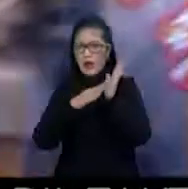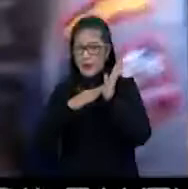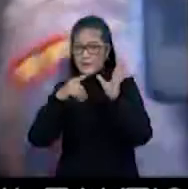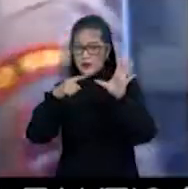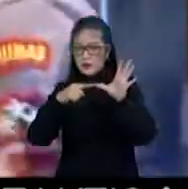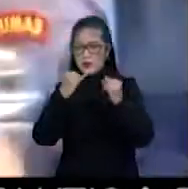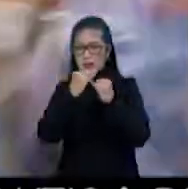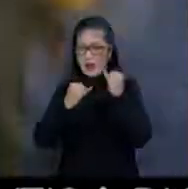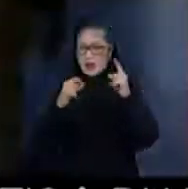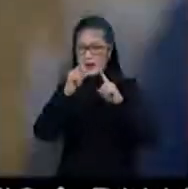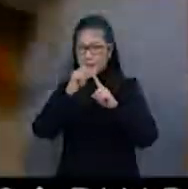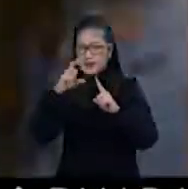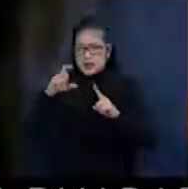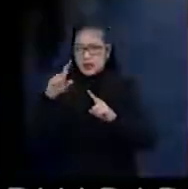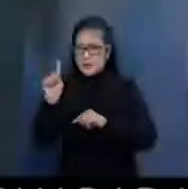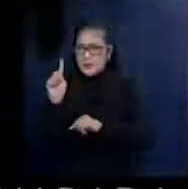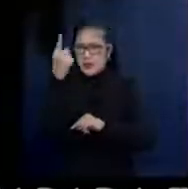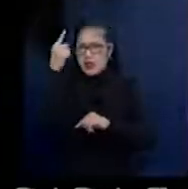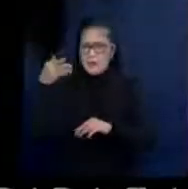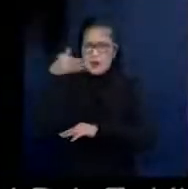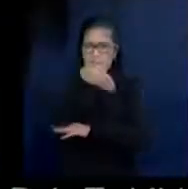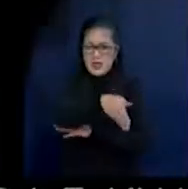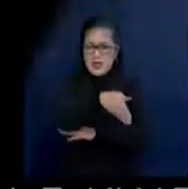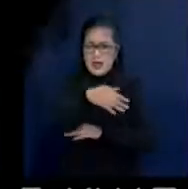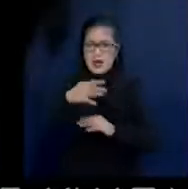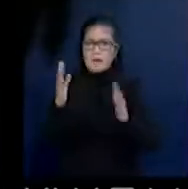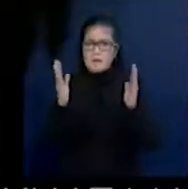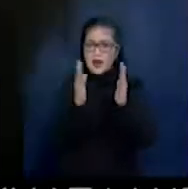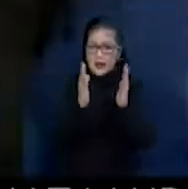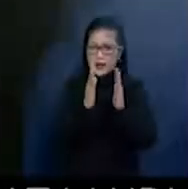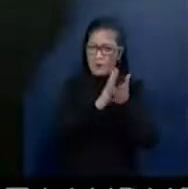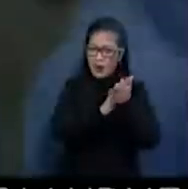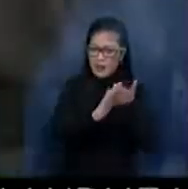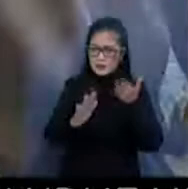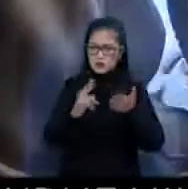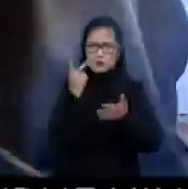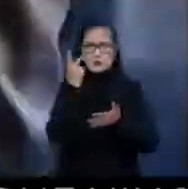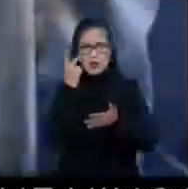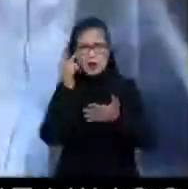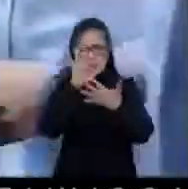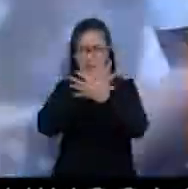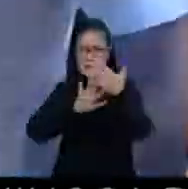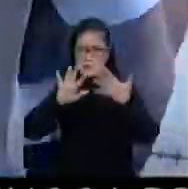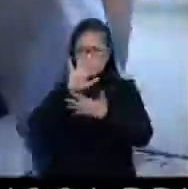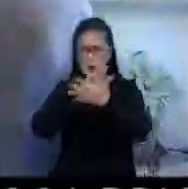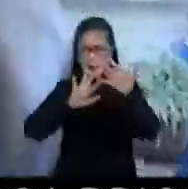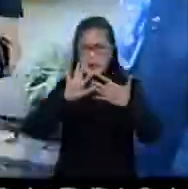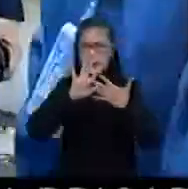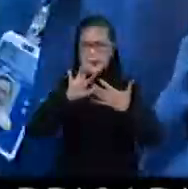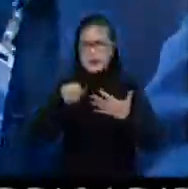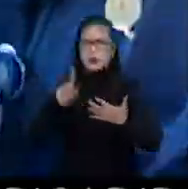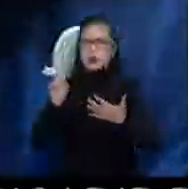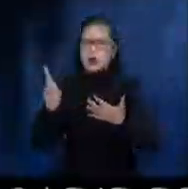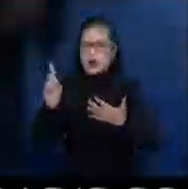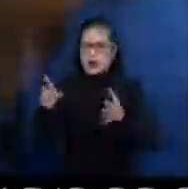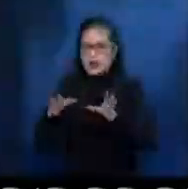pertama kalinya akan dihadirkan dan dipertemukan. Guna menjaga transparansi dan akuntabilitas, selain dihadirkan penyidik